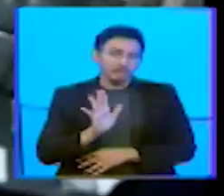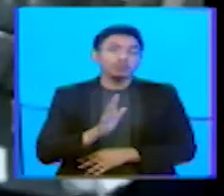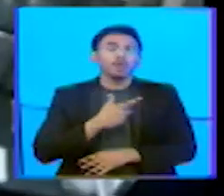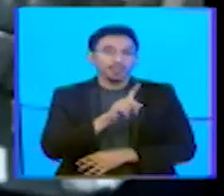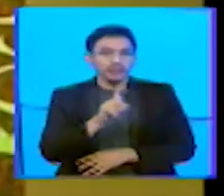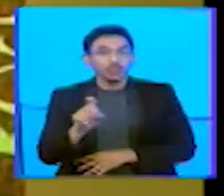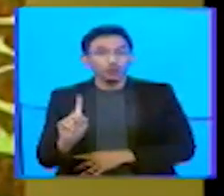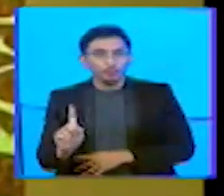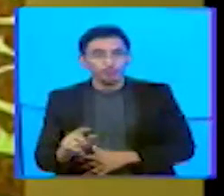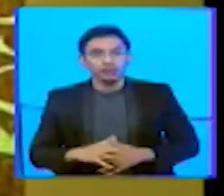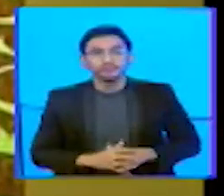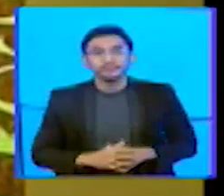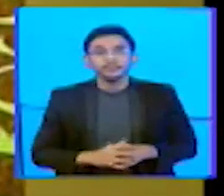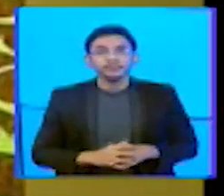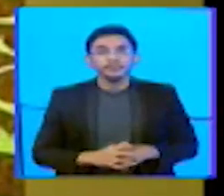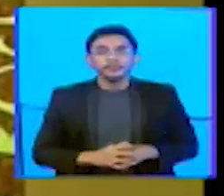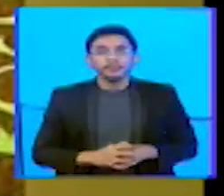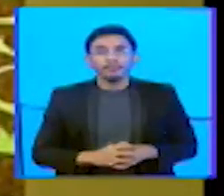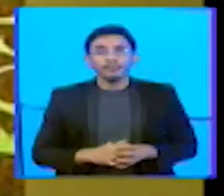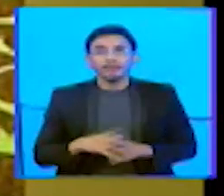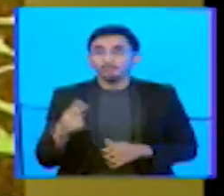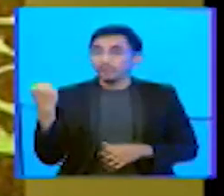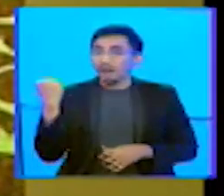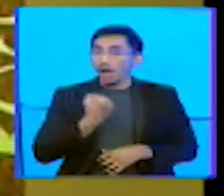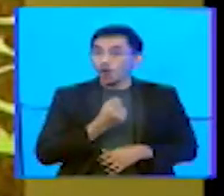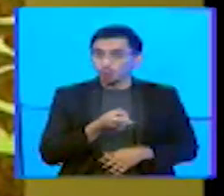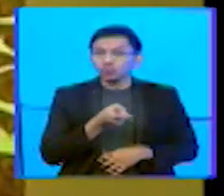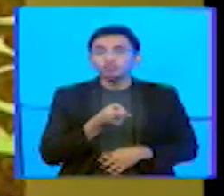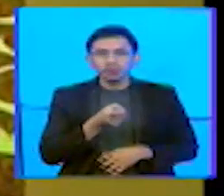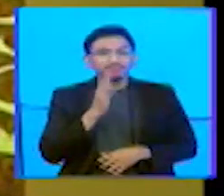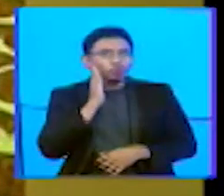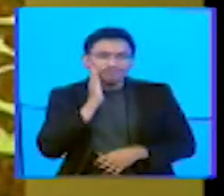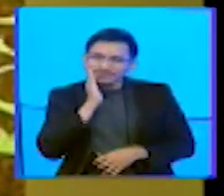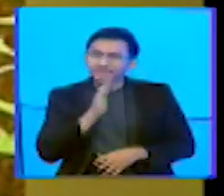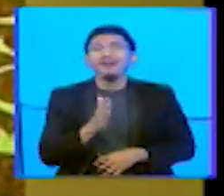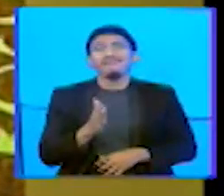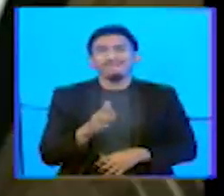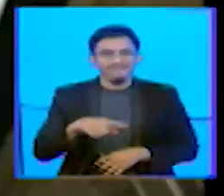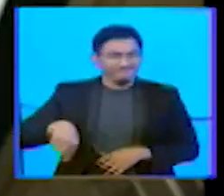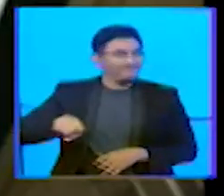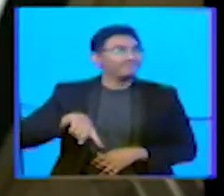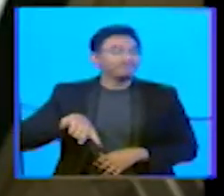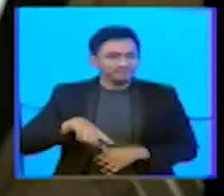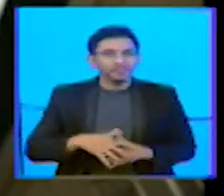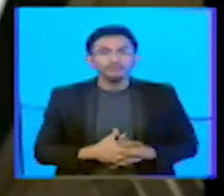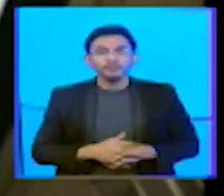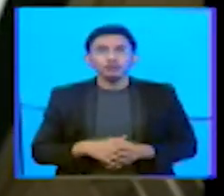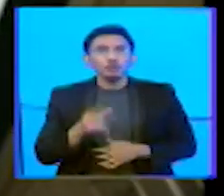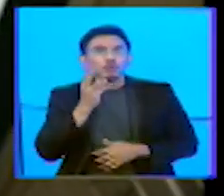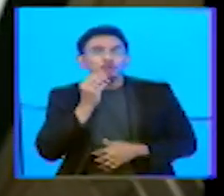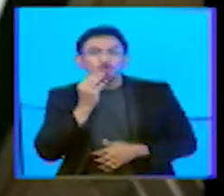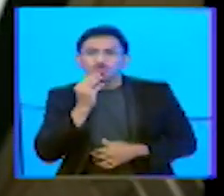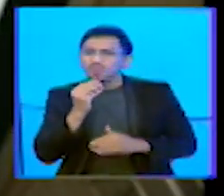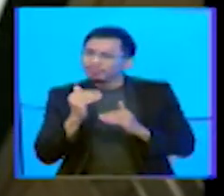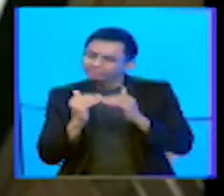gini pelaku prostitusi telah menjajah ke usia belia tak sedikit mereka yang masih dibawah umur telah masuk ke dalam